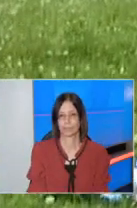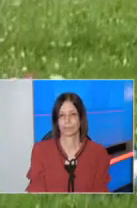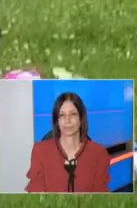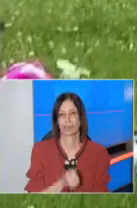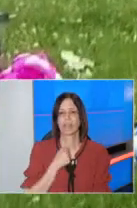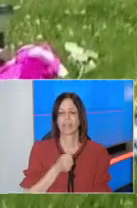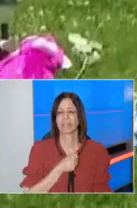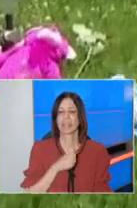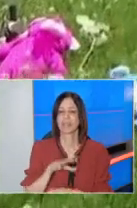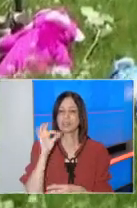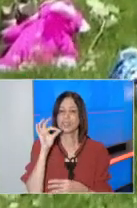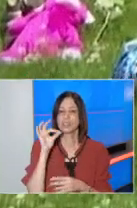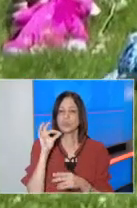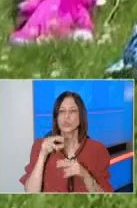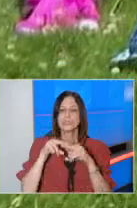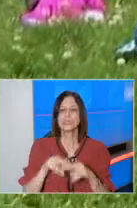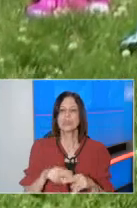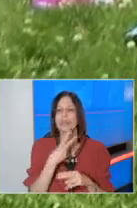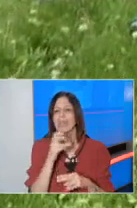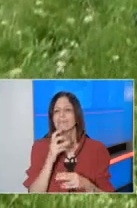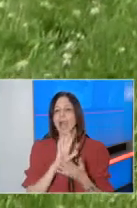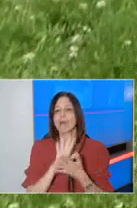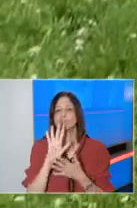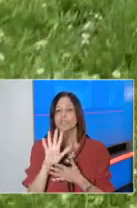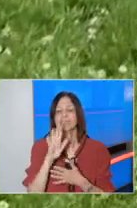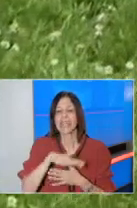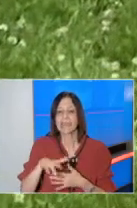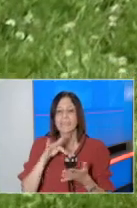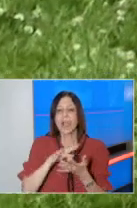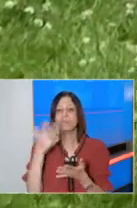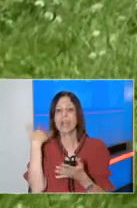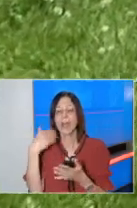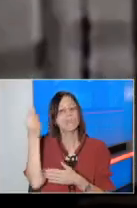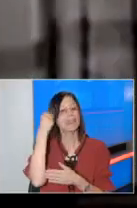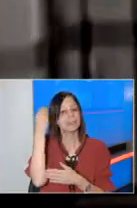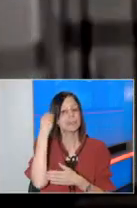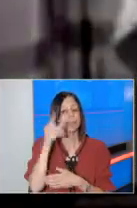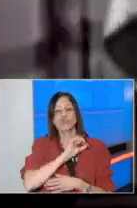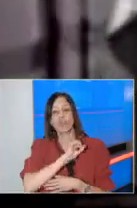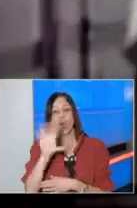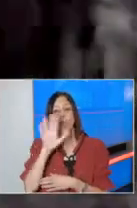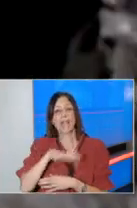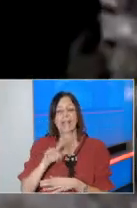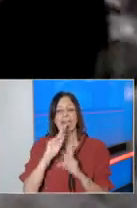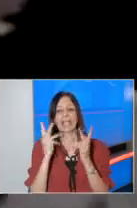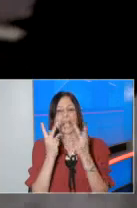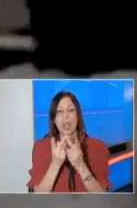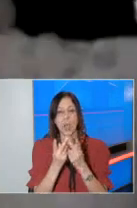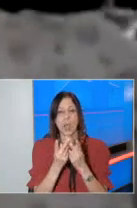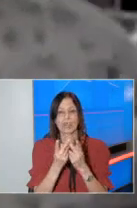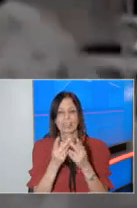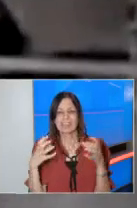בקנדה נמצאו שרידיהם של 215 ילדים במקום בו היה בית ספר, אליו נשלחו ילדי קהילות